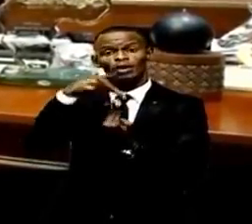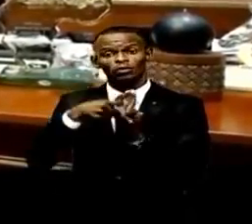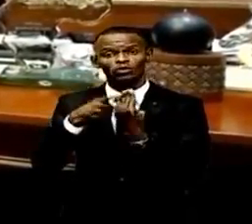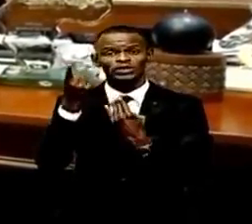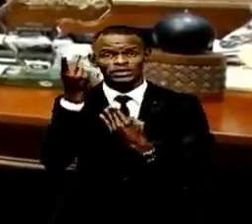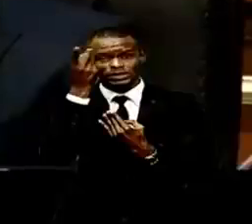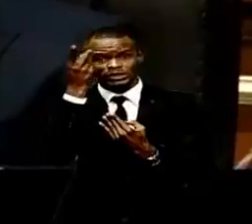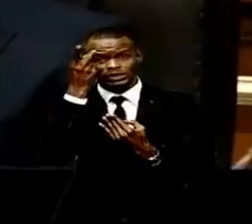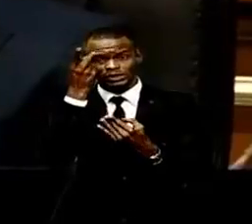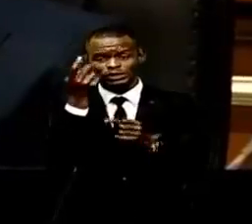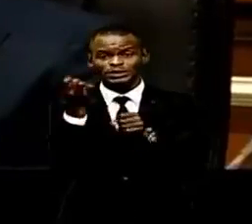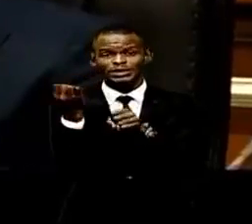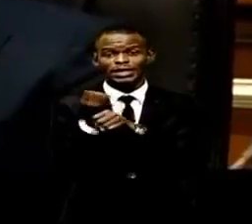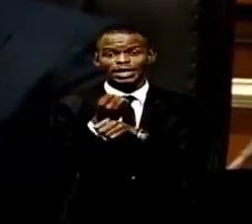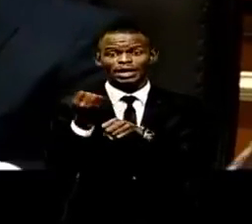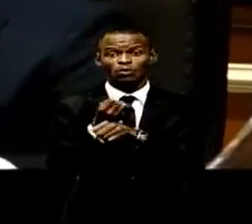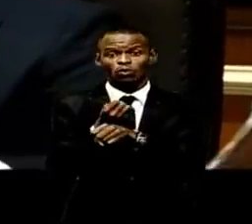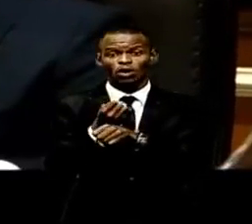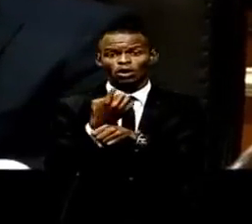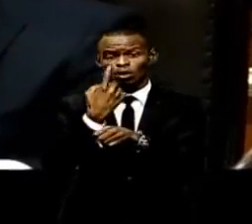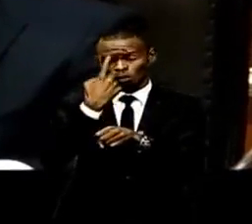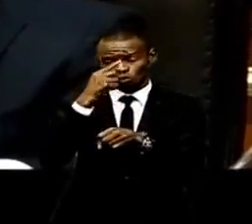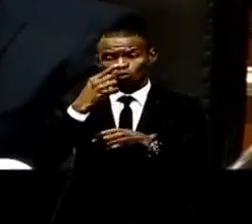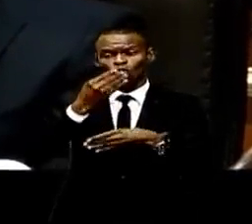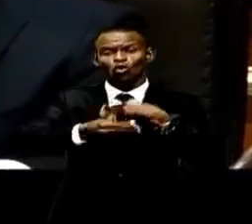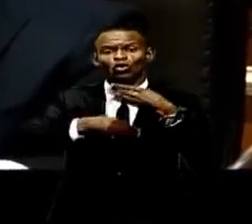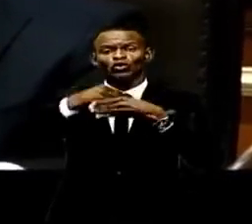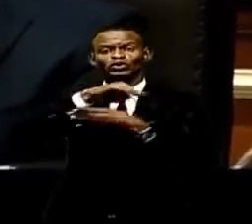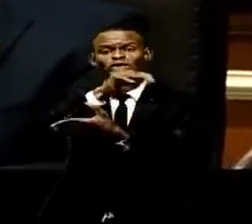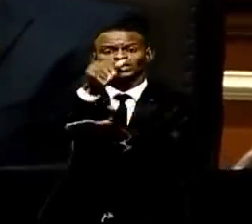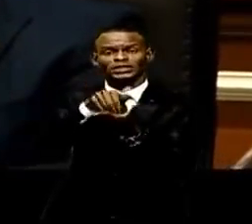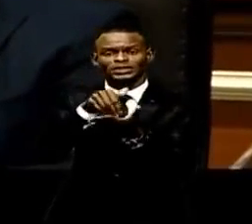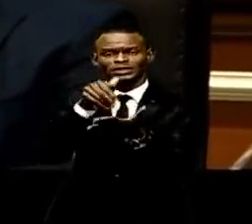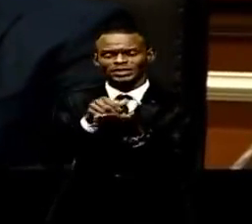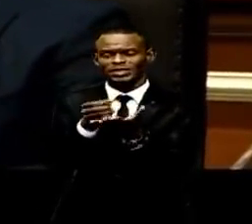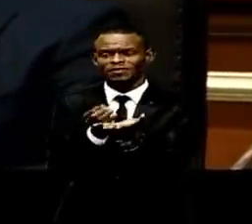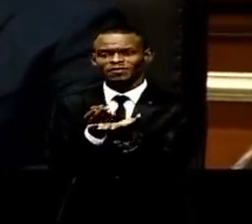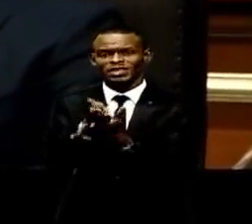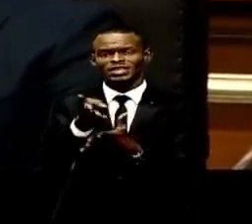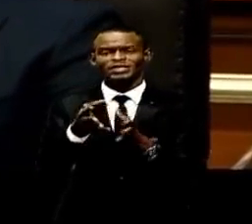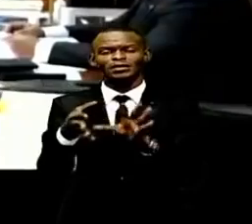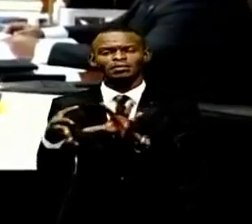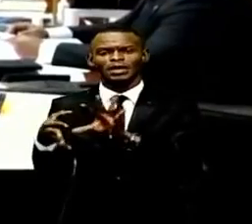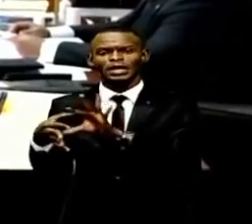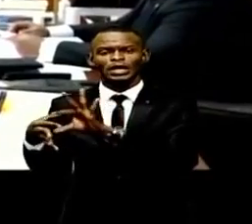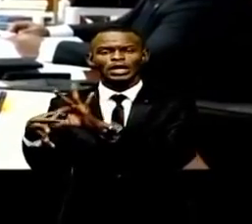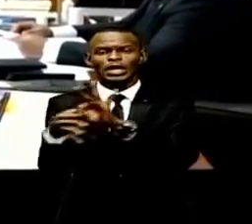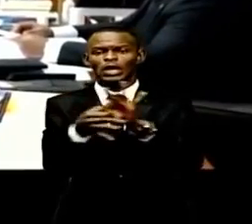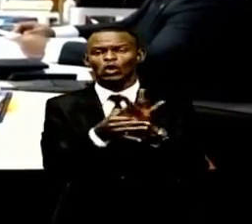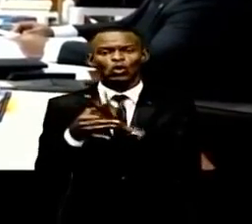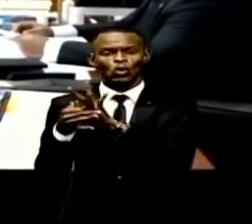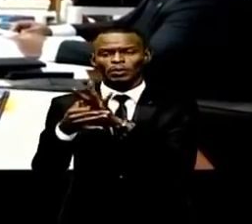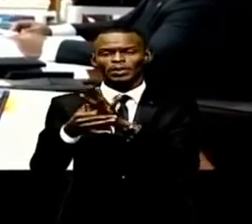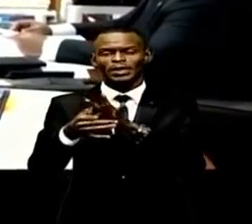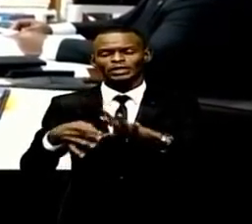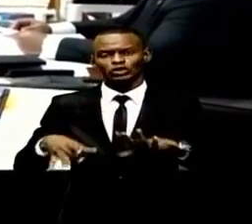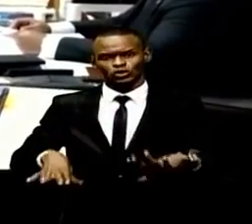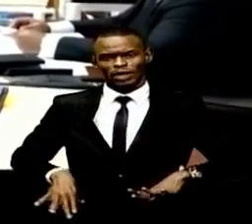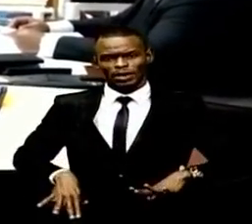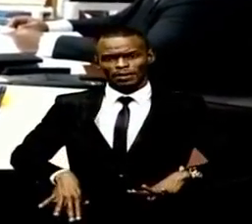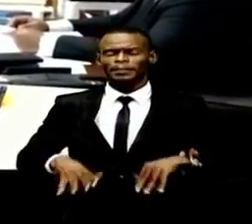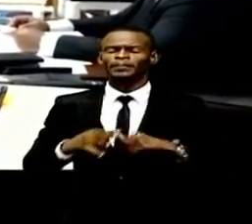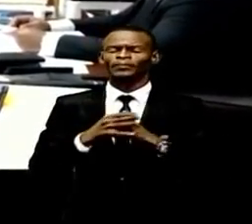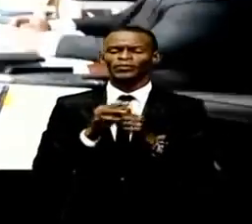centre de ressources financé par la coopération belge Enabel. Considérant la pertinence et l'opportunité de ce